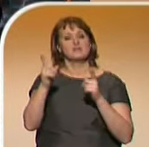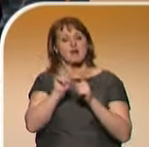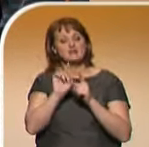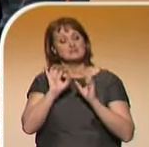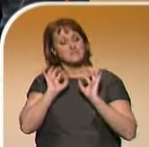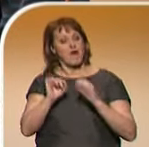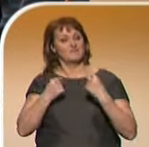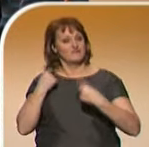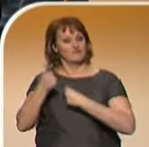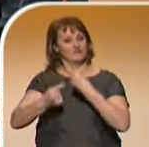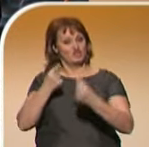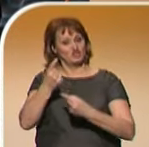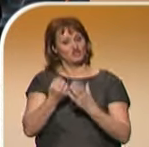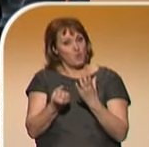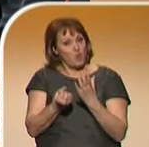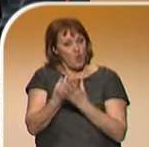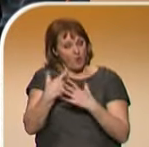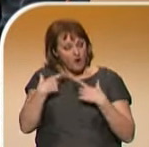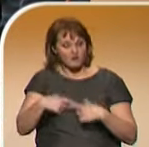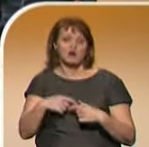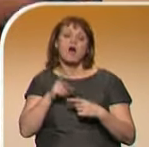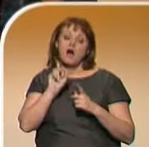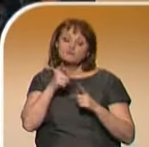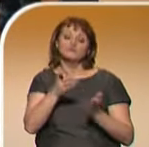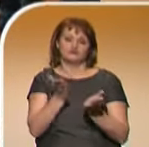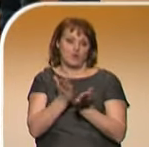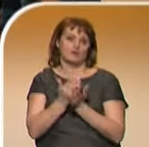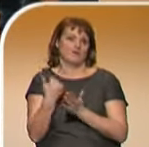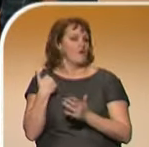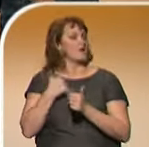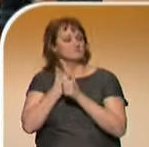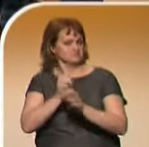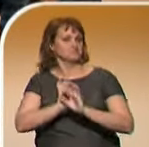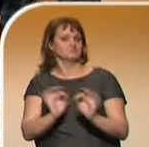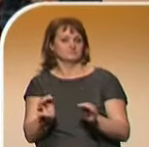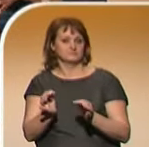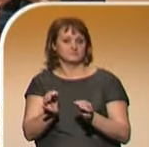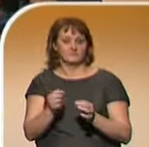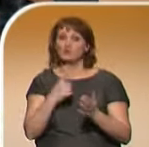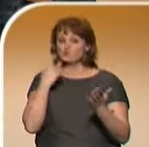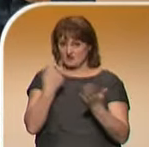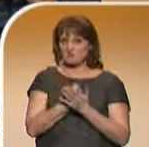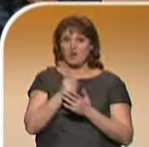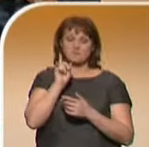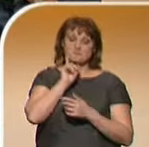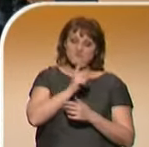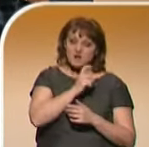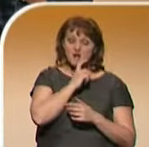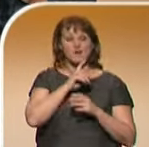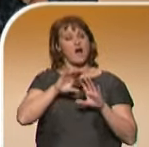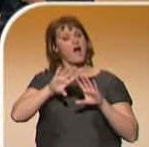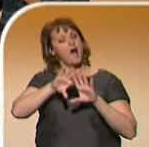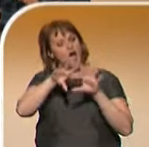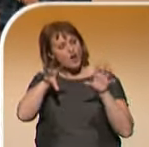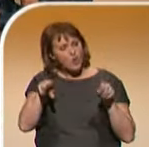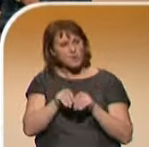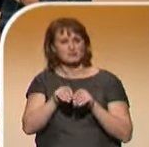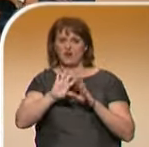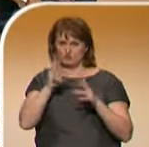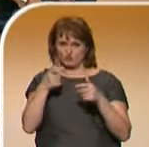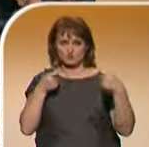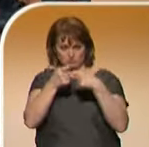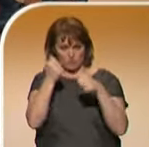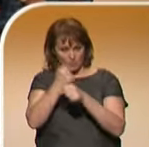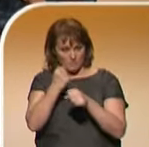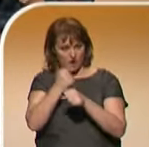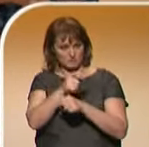správný vývoj a růst, ale jinak je to právě velmi vhodný věk. Takže opravdu potom maminka, celá rodina nemocného dítěte spolupracuje jednak s vámi